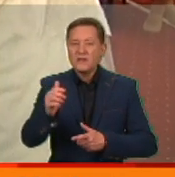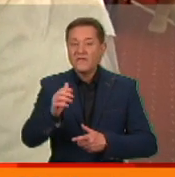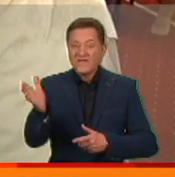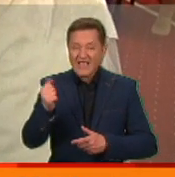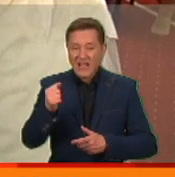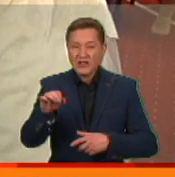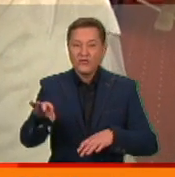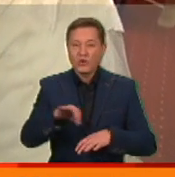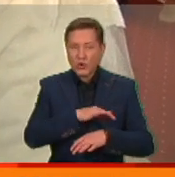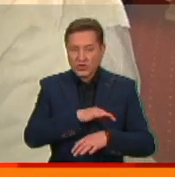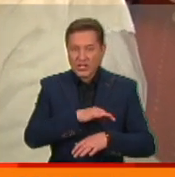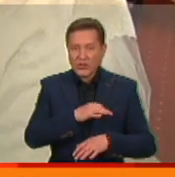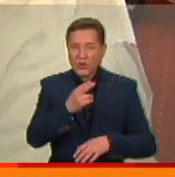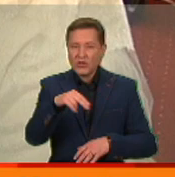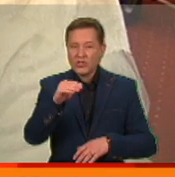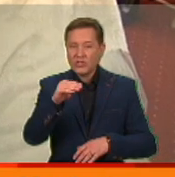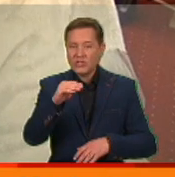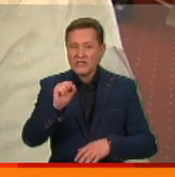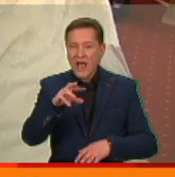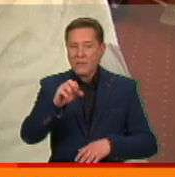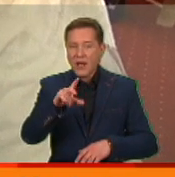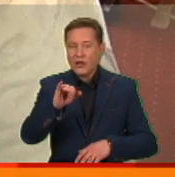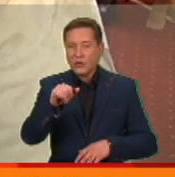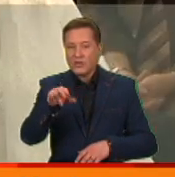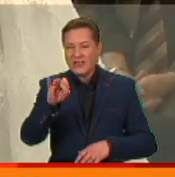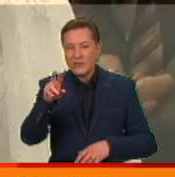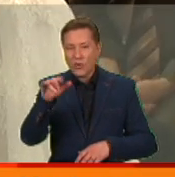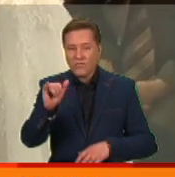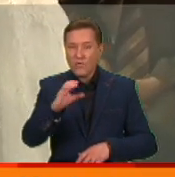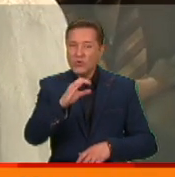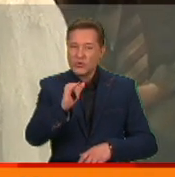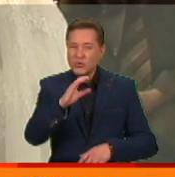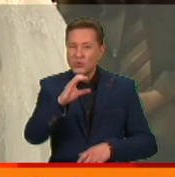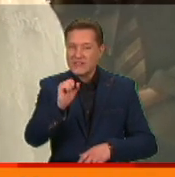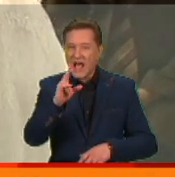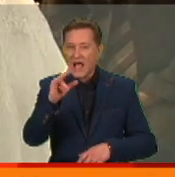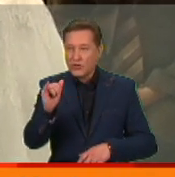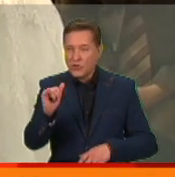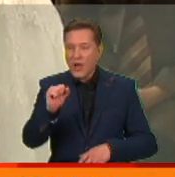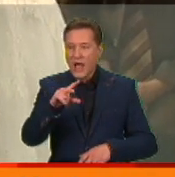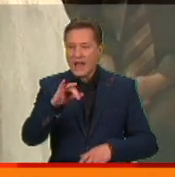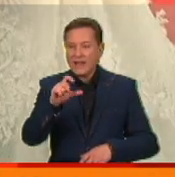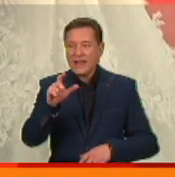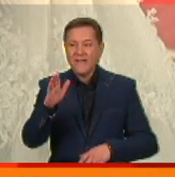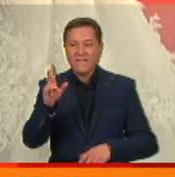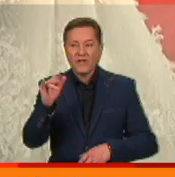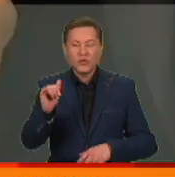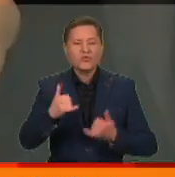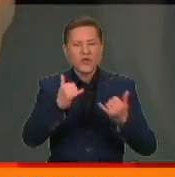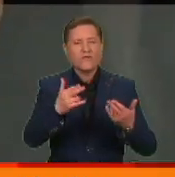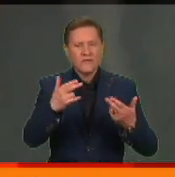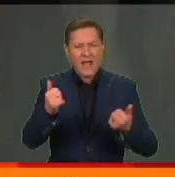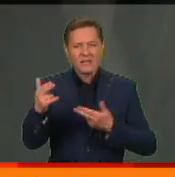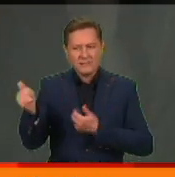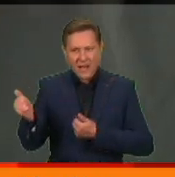взяти собі у дружини Джамалетдінову Сусану Алімівну? Так. Шановна наречена, так.